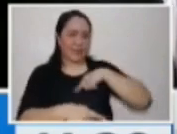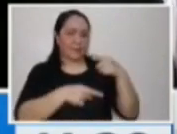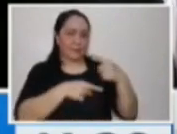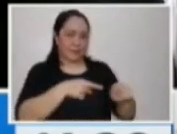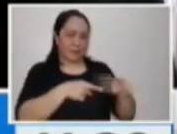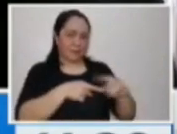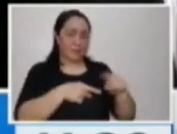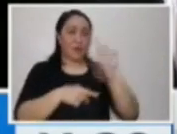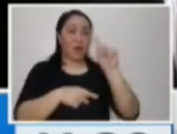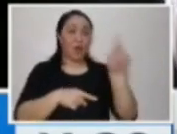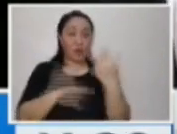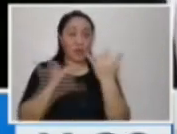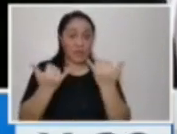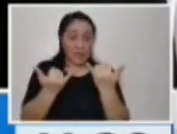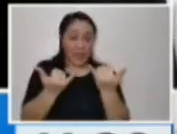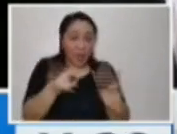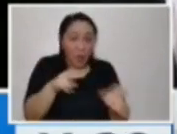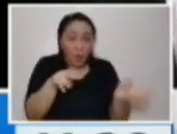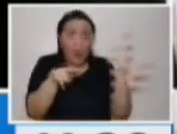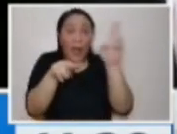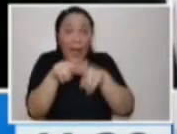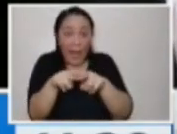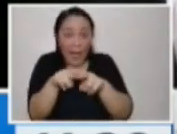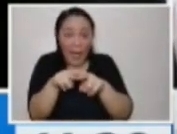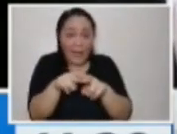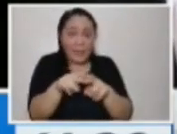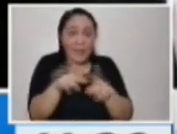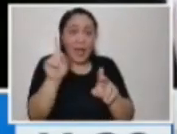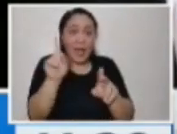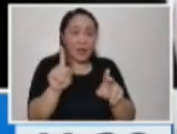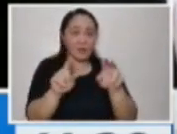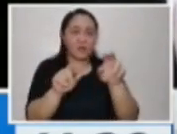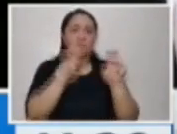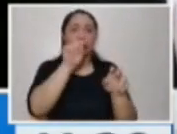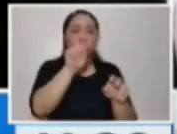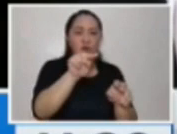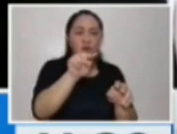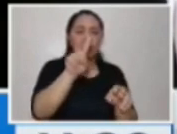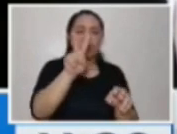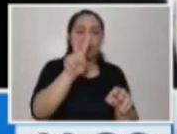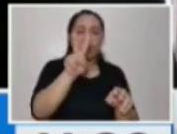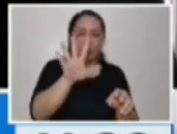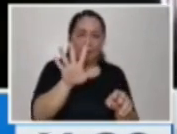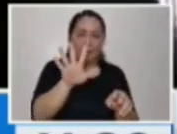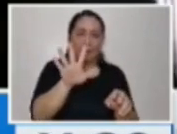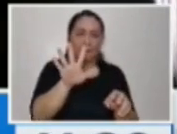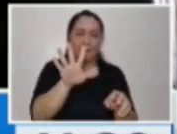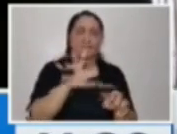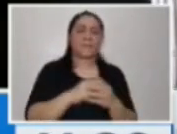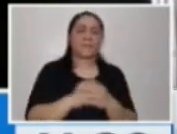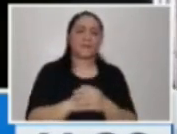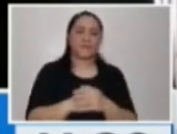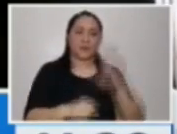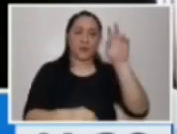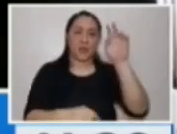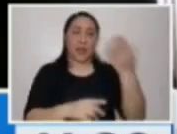pamilya nila dahil meron na OFW na kamag-anak, tapos ito pa, dagdag na pahirap. But then again, it boils down to a simple